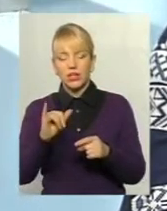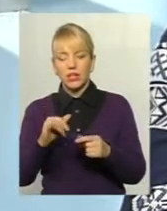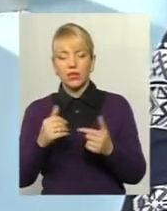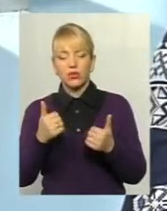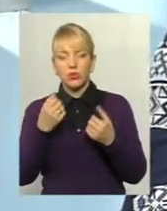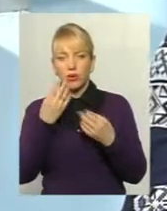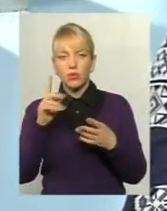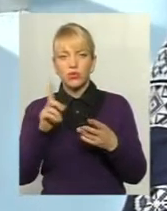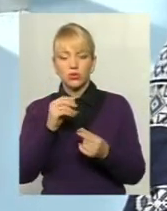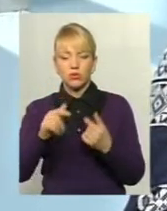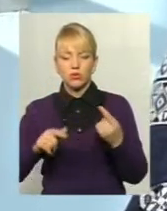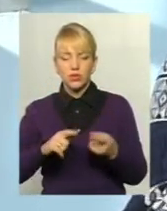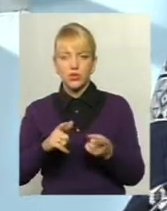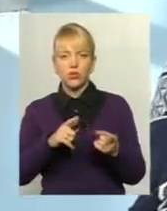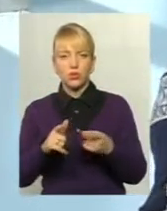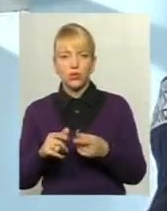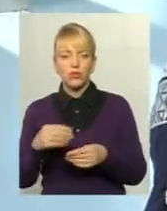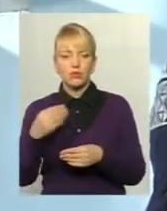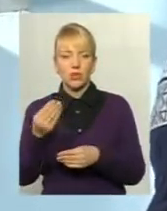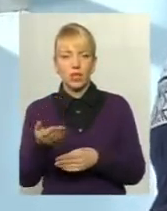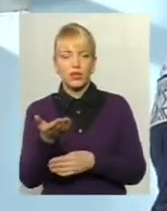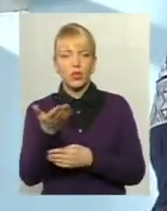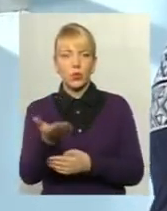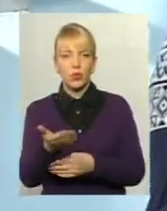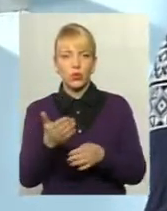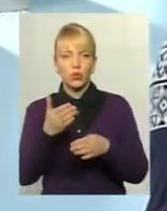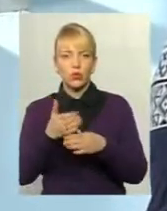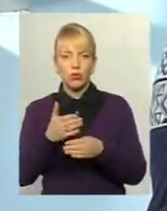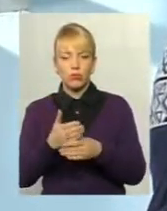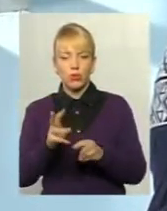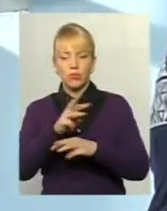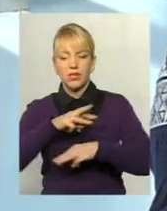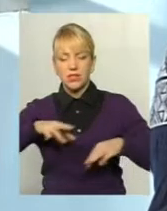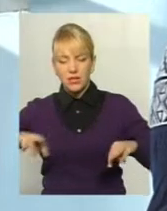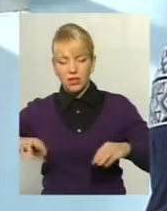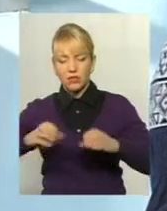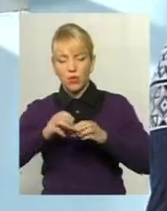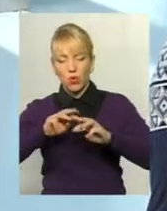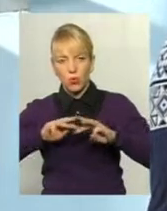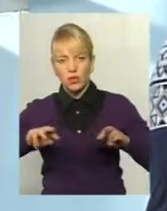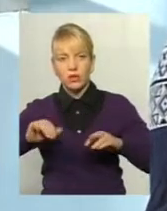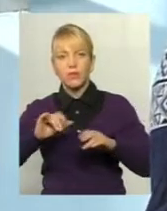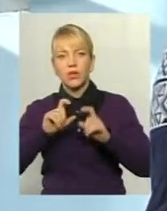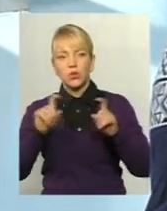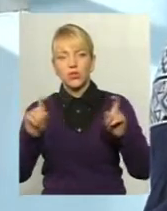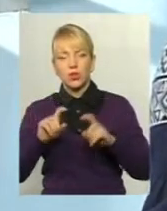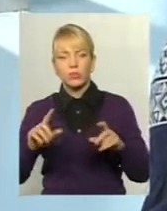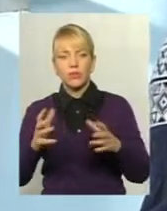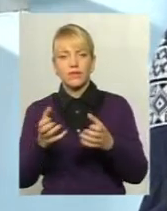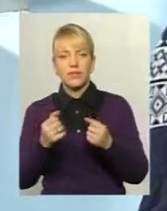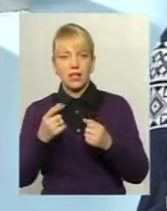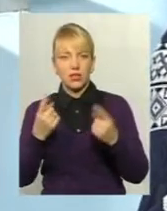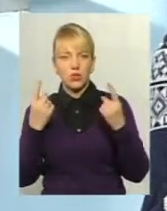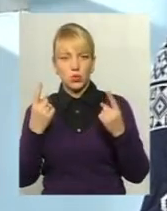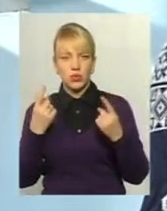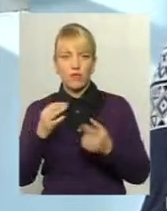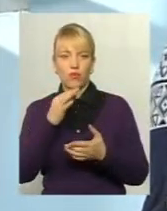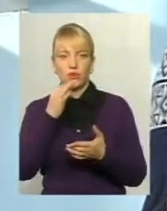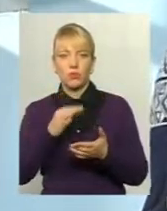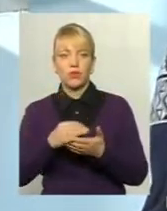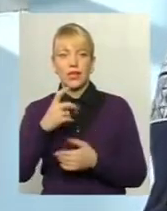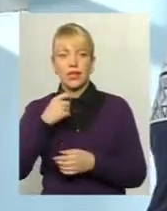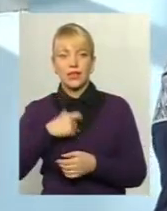випадку протягнути руку допомоги міністерствам, уряду, установам і взяти суттєву відповідальність безпосередньо